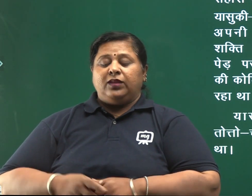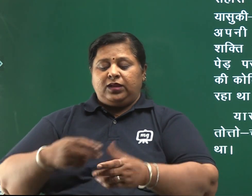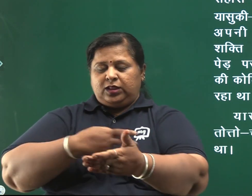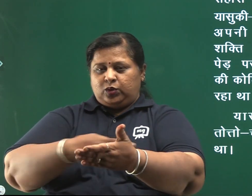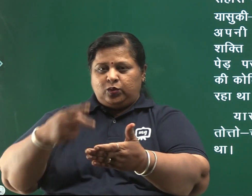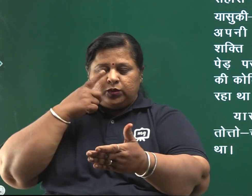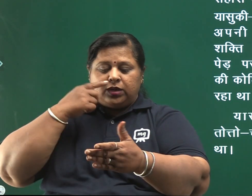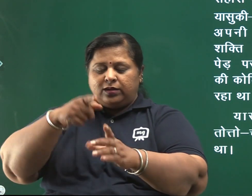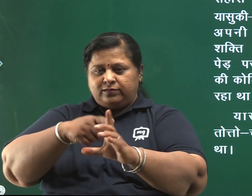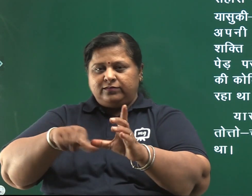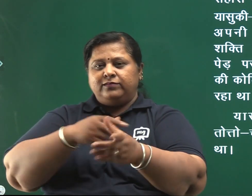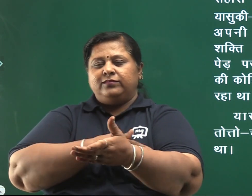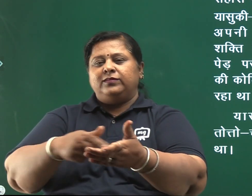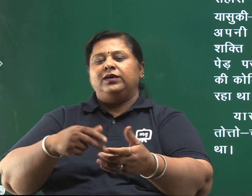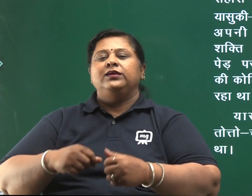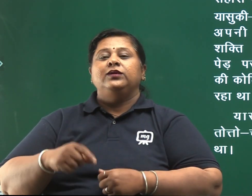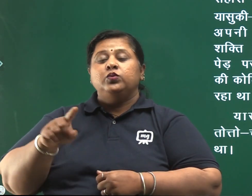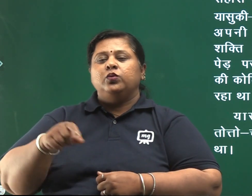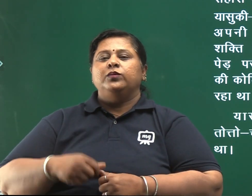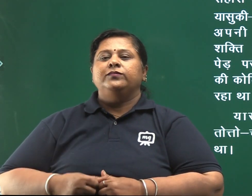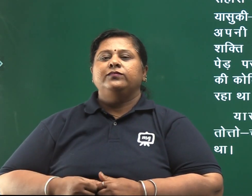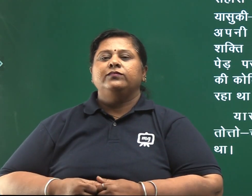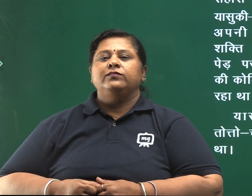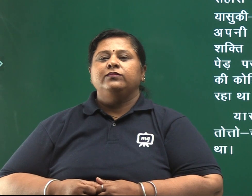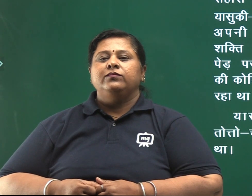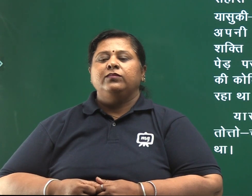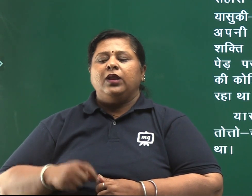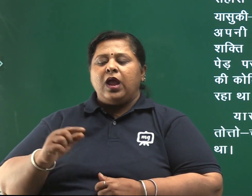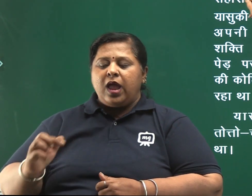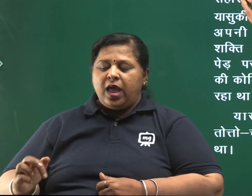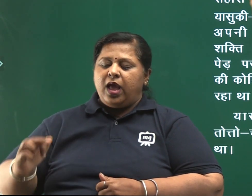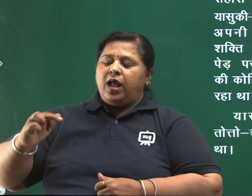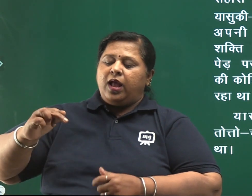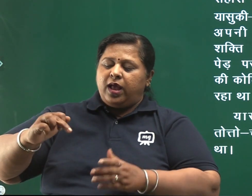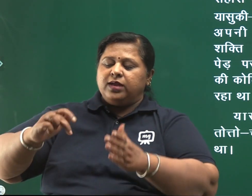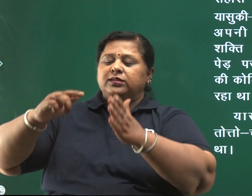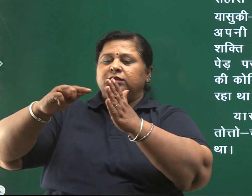तोतोचान उसको एक एक सीढ़ी पर